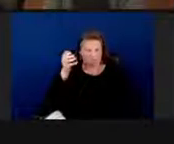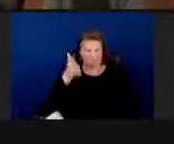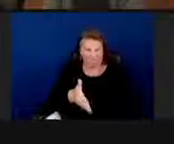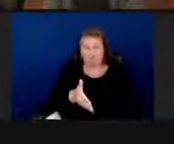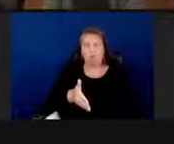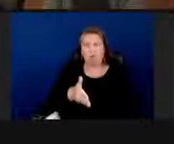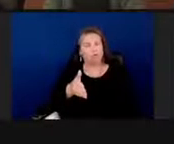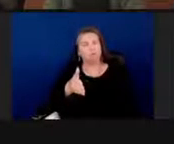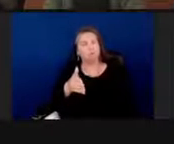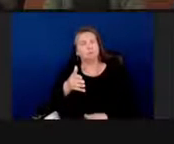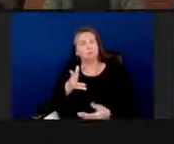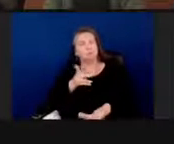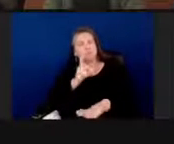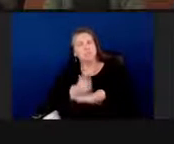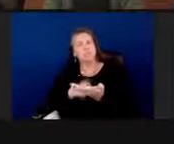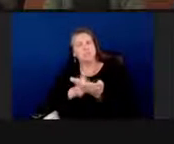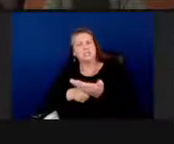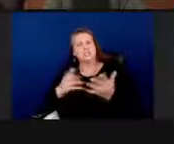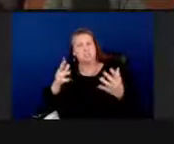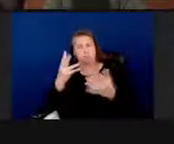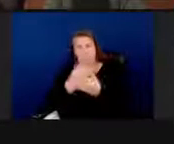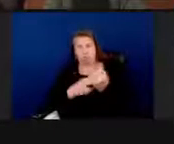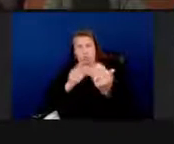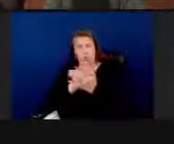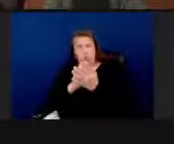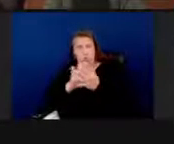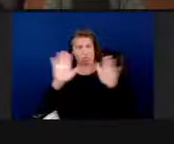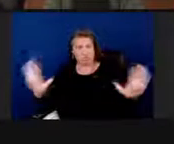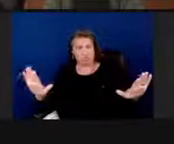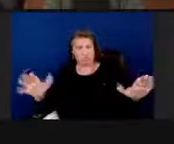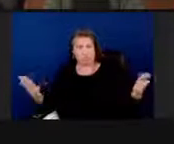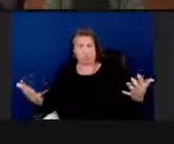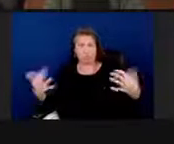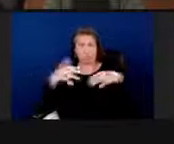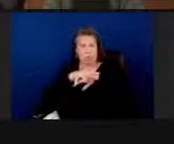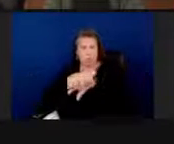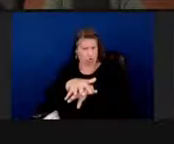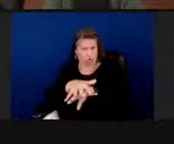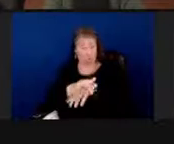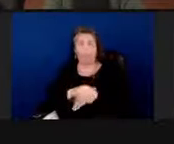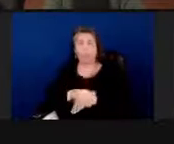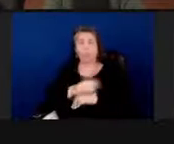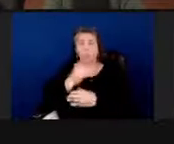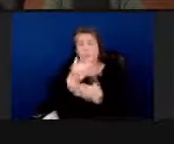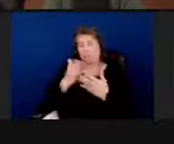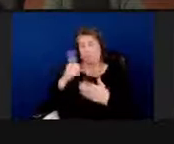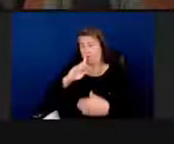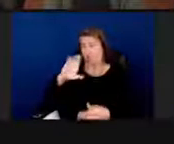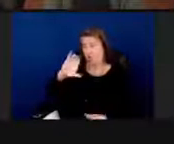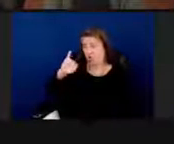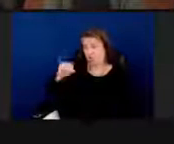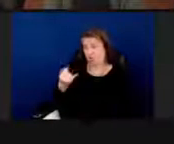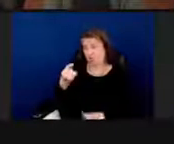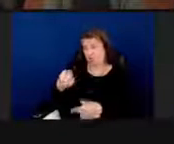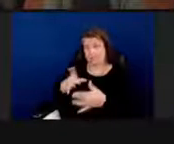كانوا متواجدون هناك للتحدث عن دمج المدرستين معا. إحدى الأمور التي